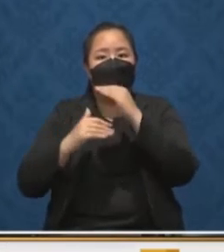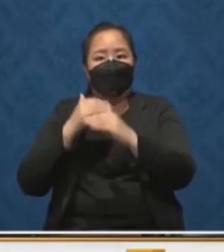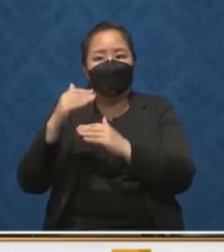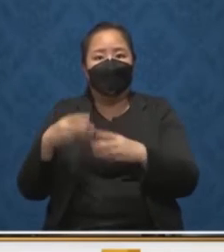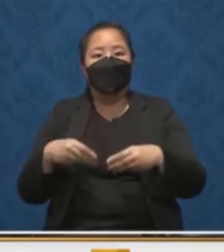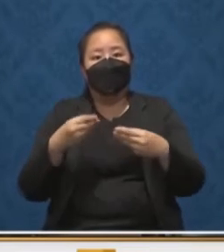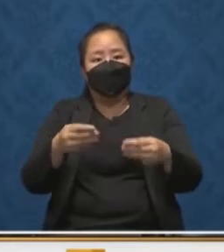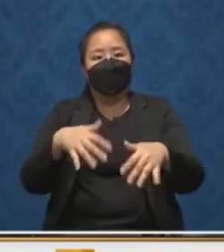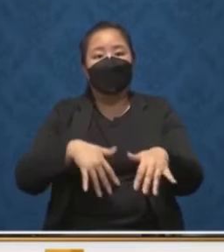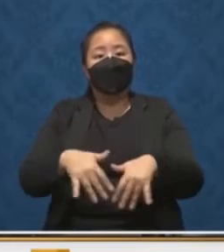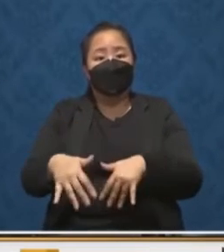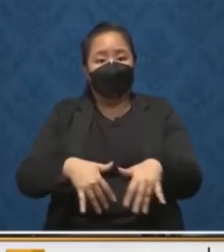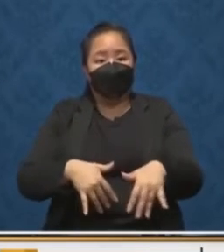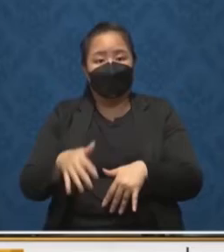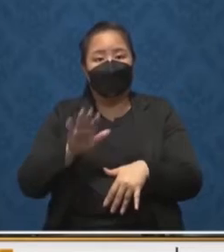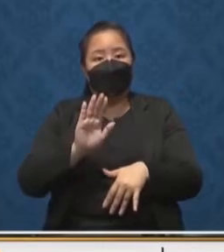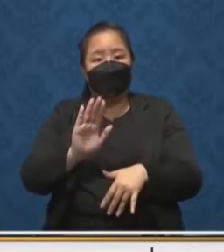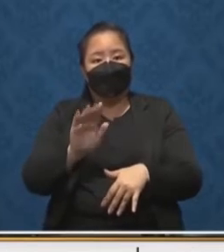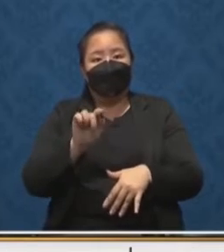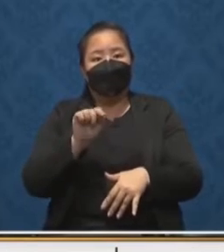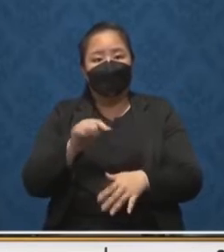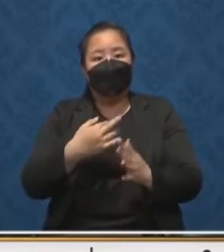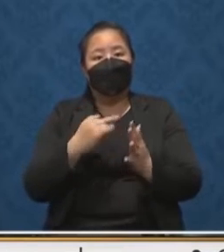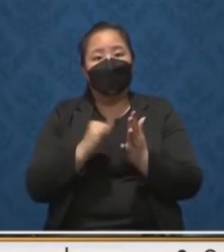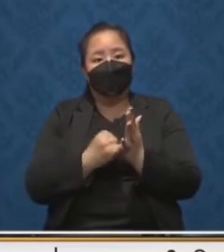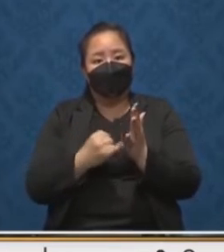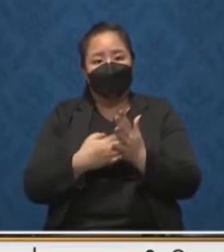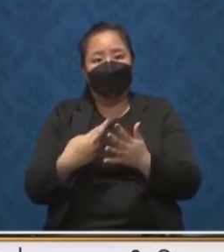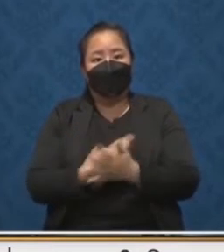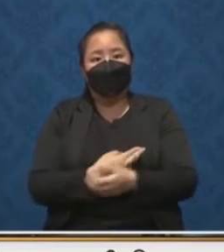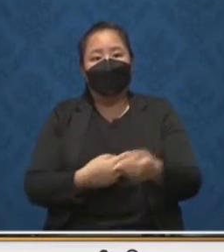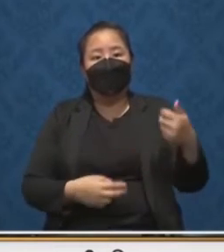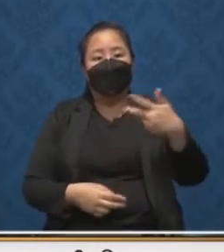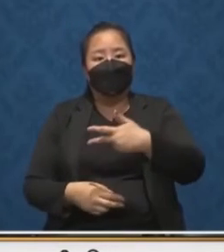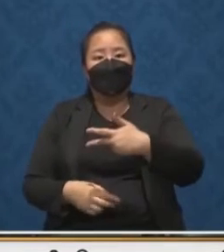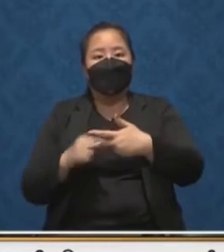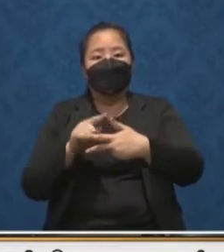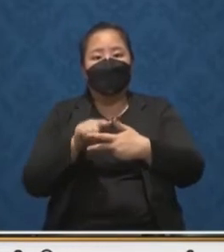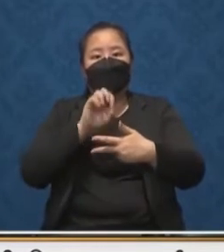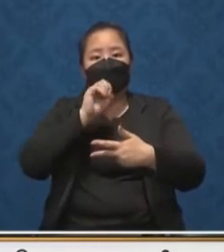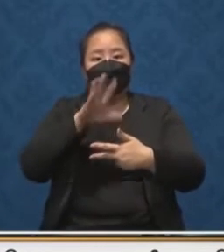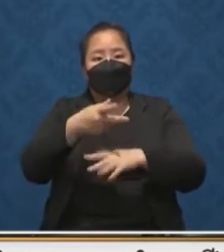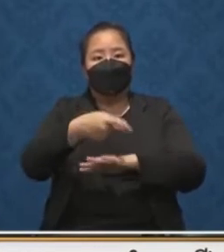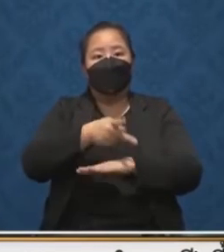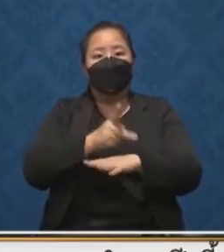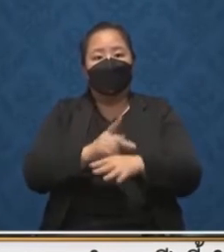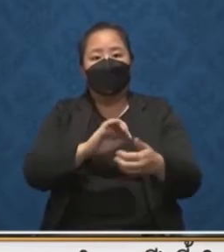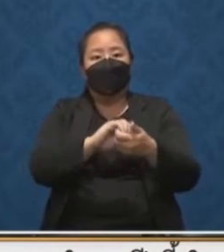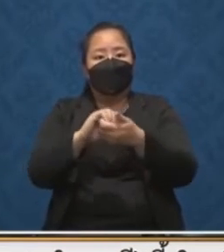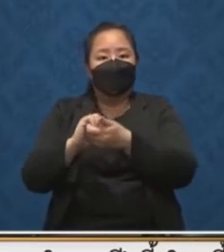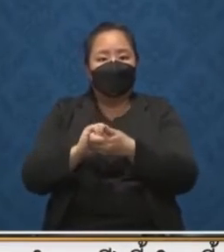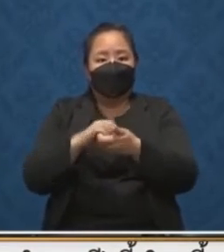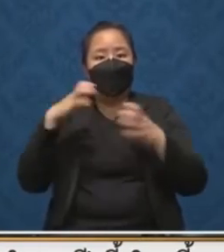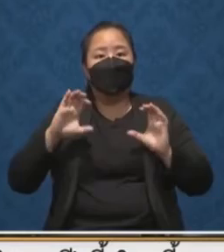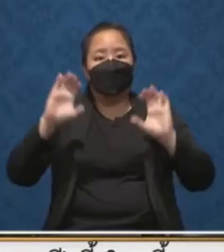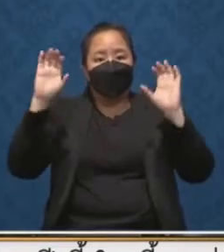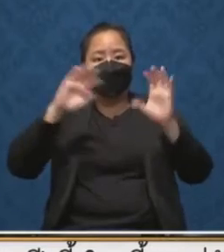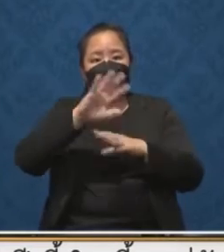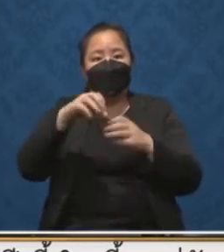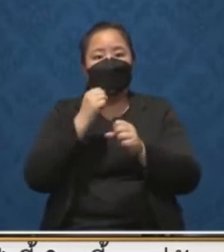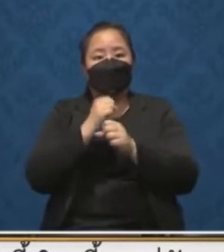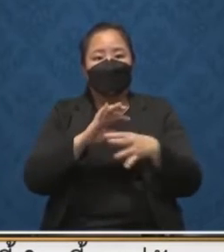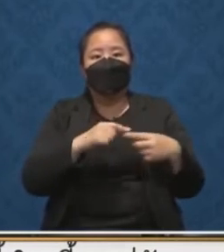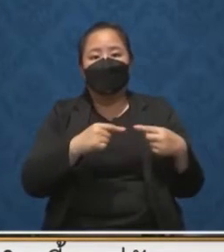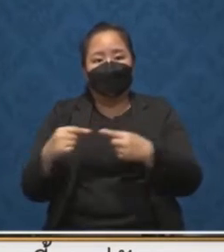ให้กับพี่น้องชาวอำเภอบ้านโป่ง3เรื่องด้วยกันครับนำมากราบเรียนท่านประธานเพื่อประสานหน่วยงานราชการที่เกี่ยวข้องเพื่อพิจารณาดำเนินการ